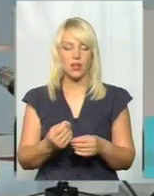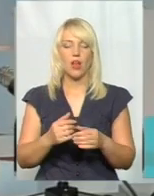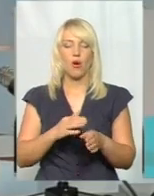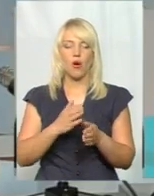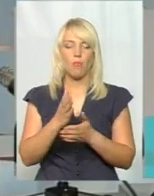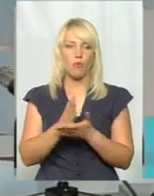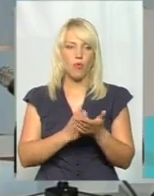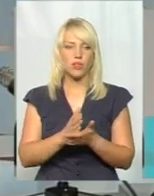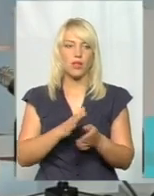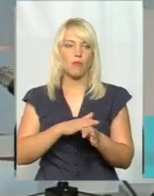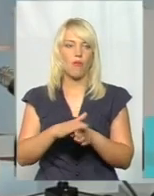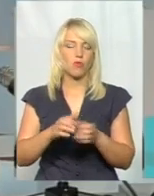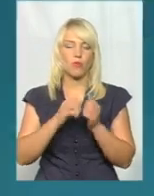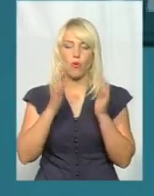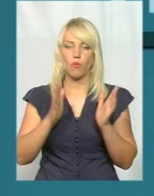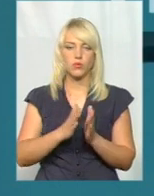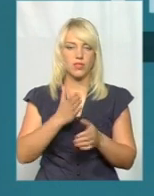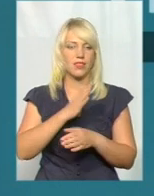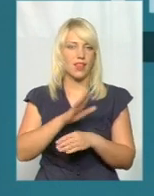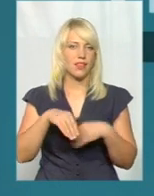надається. Про які тарифи можемо говорити?